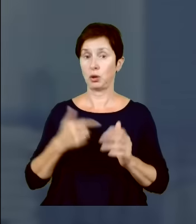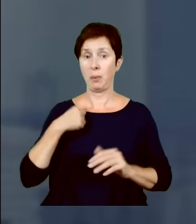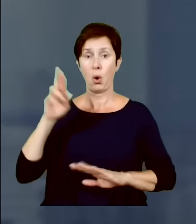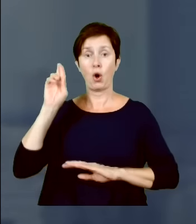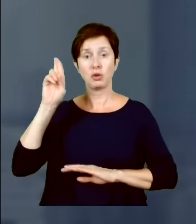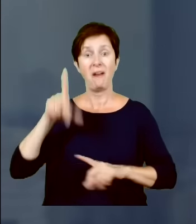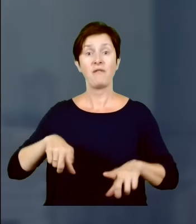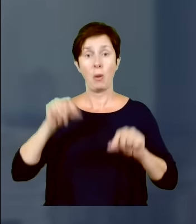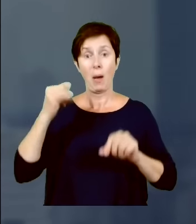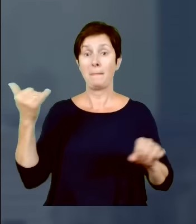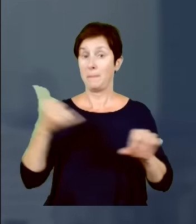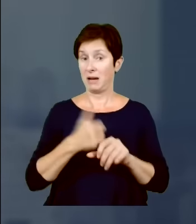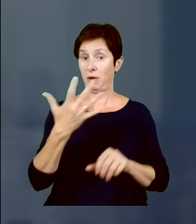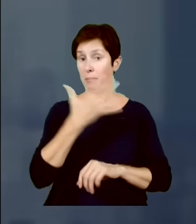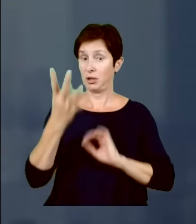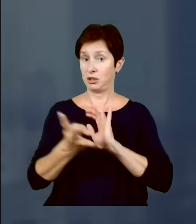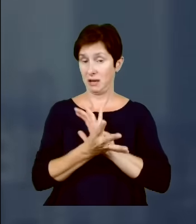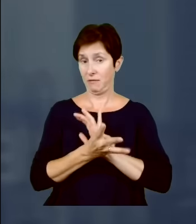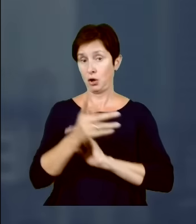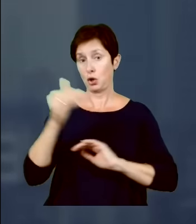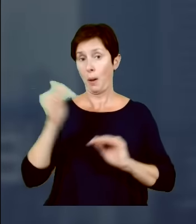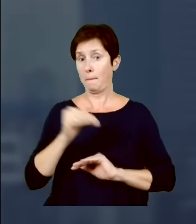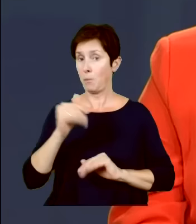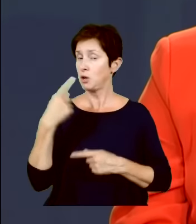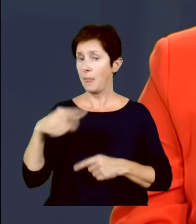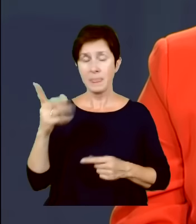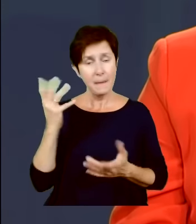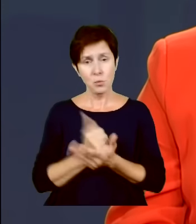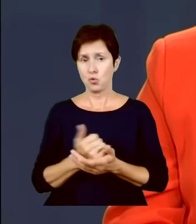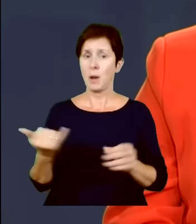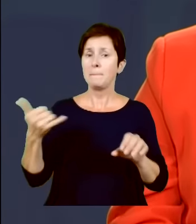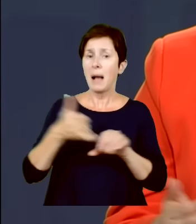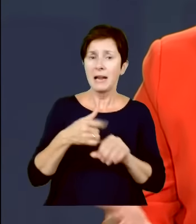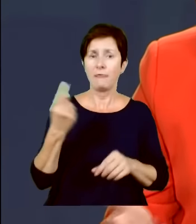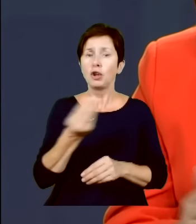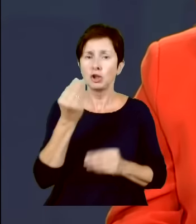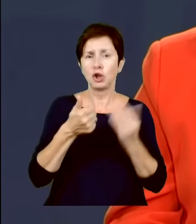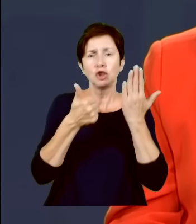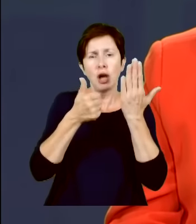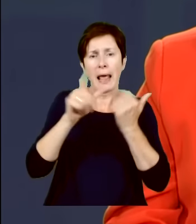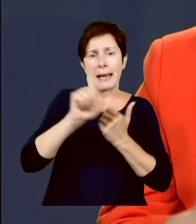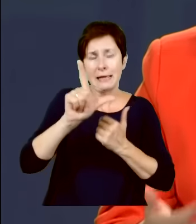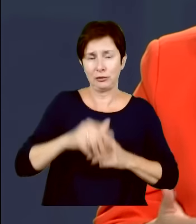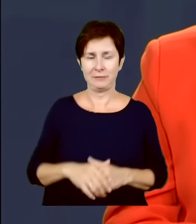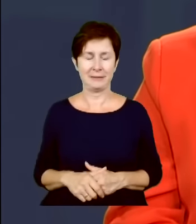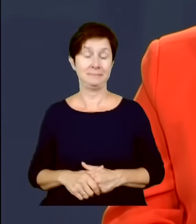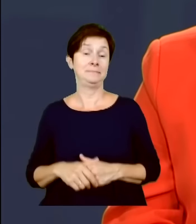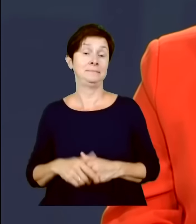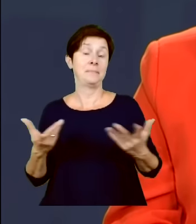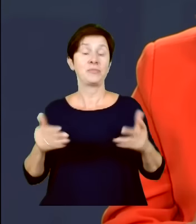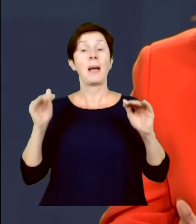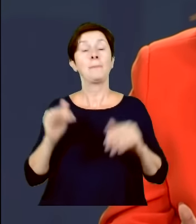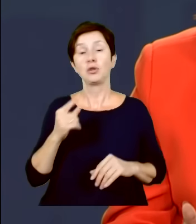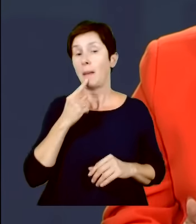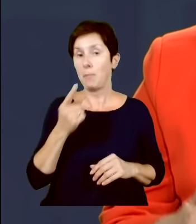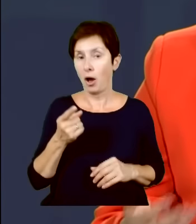po 51 to może by nie zatankował tych sześciu a tak to sobie policzył Kurczę ale można powiedzie sposó